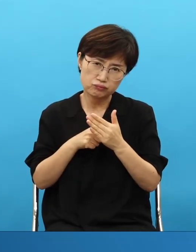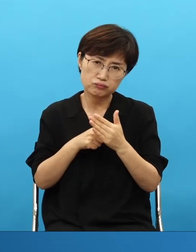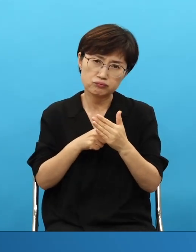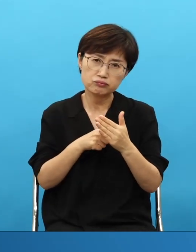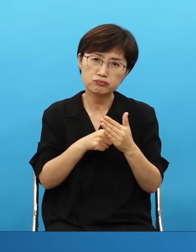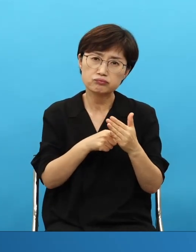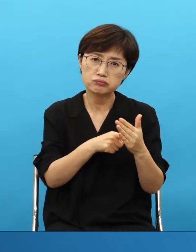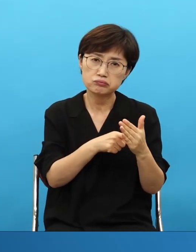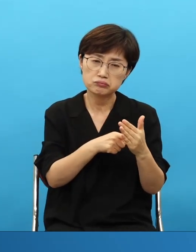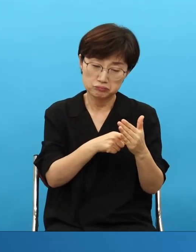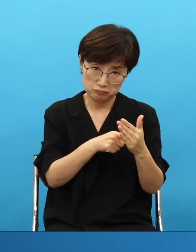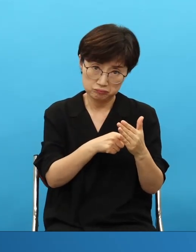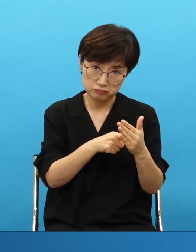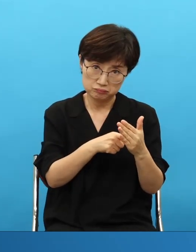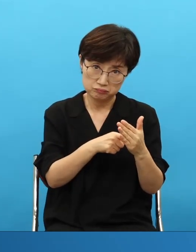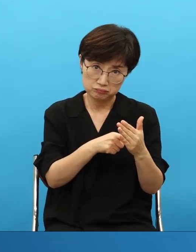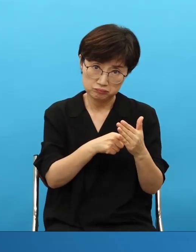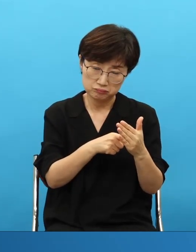所以你们该带着这个力量不要盲目的走望楼旅程还有里程碑这条路